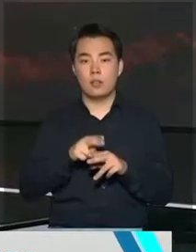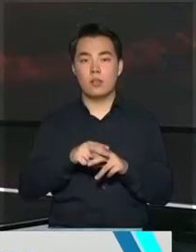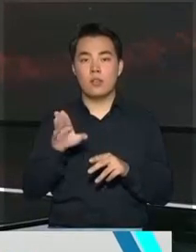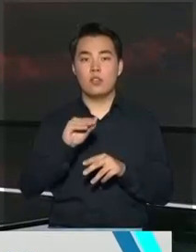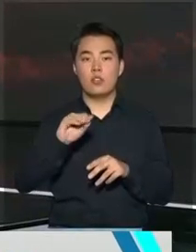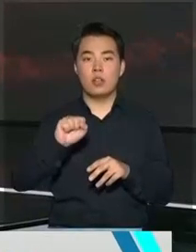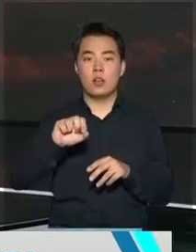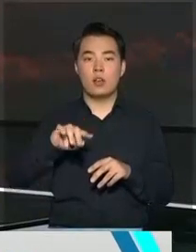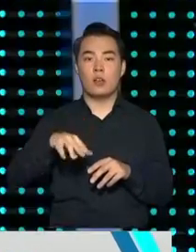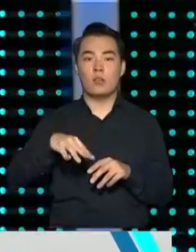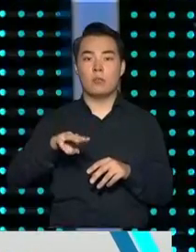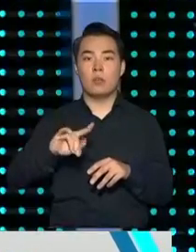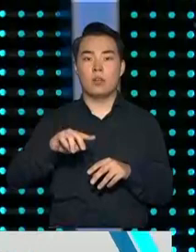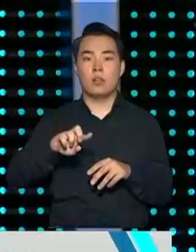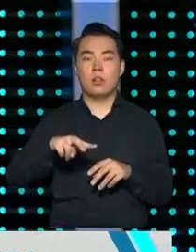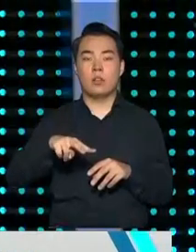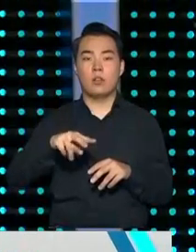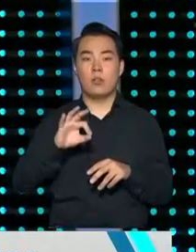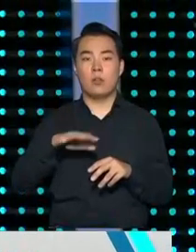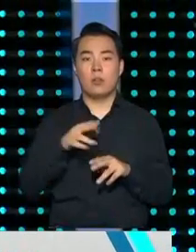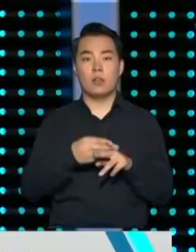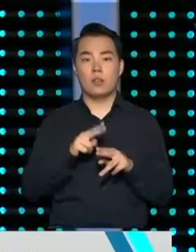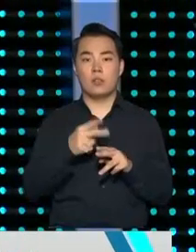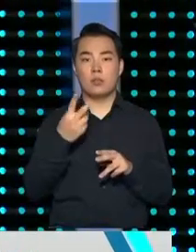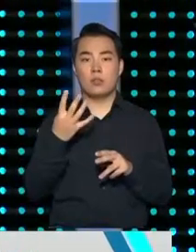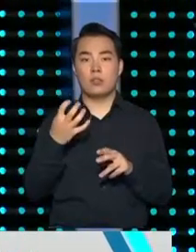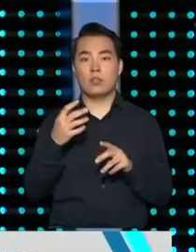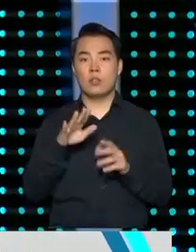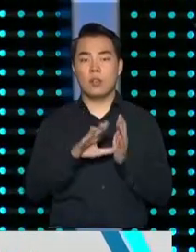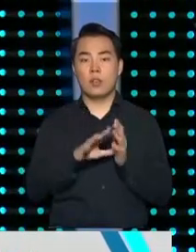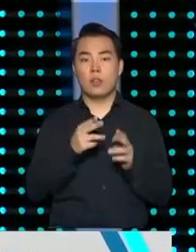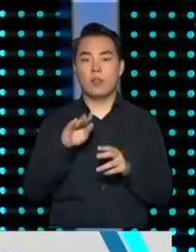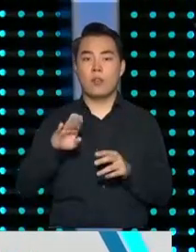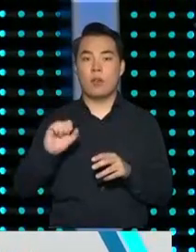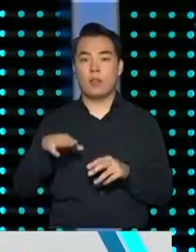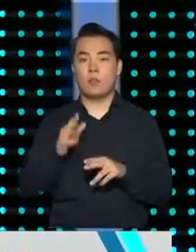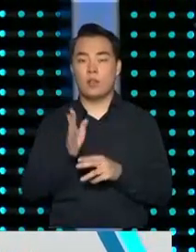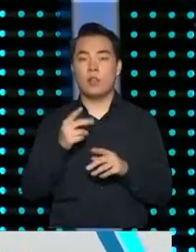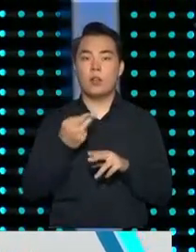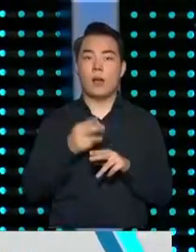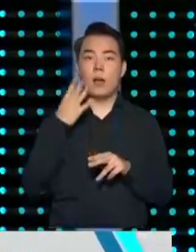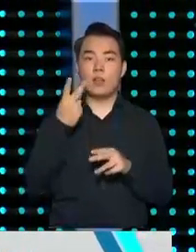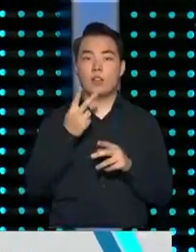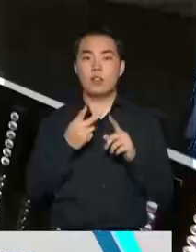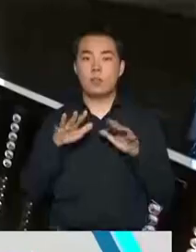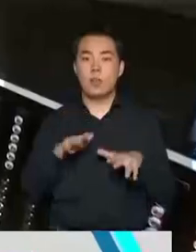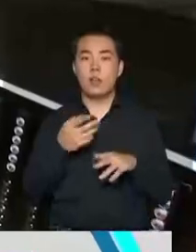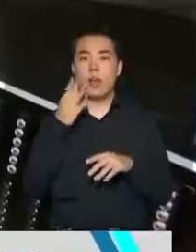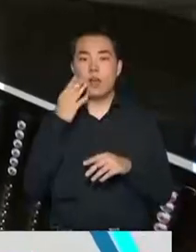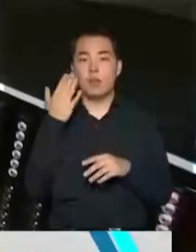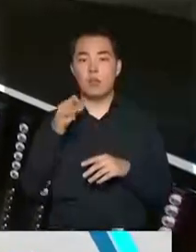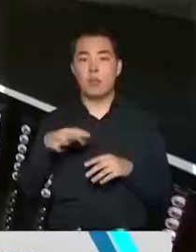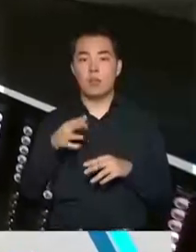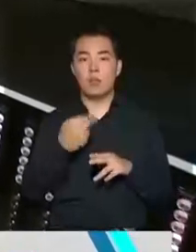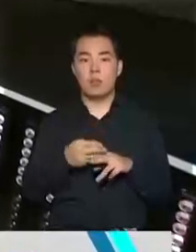Жамбыл облысы. Жалпы қуаты 442 мегаватт болатын 20 нысан бар. Екінші орында Алматы облысы. Бұл